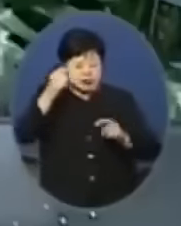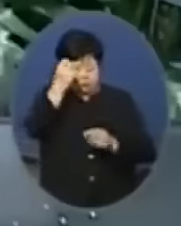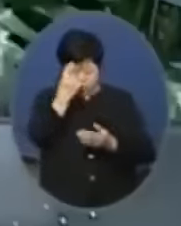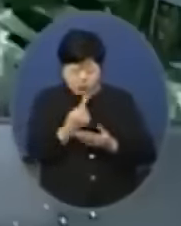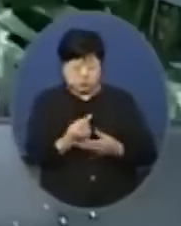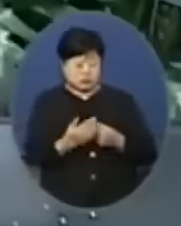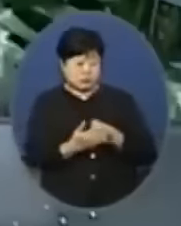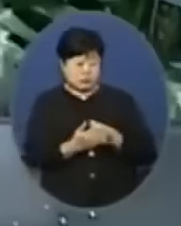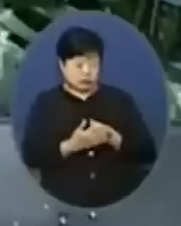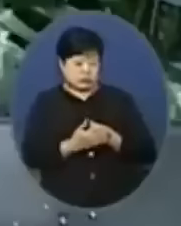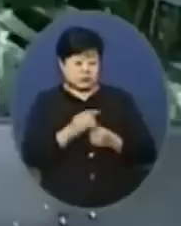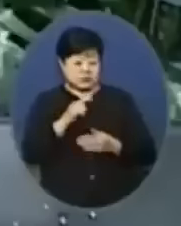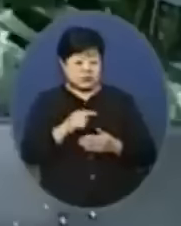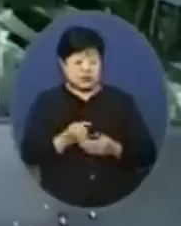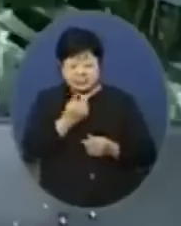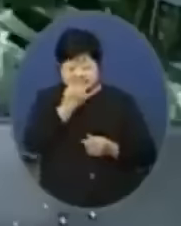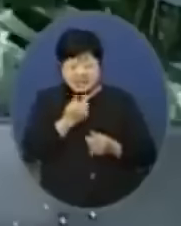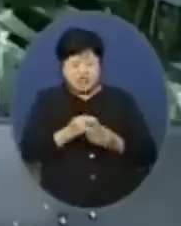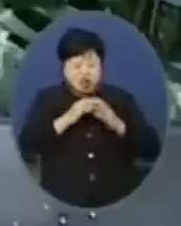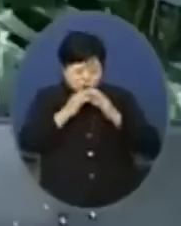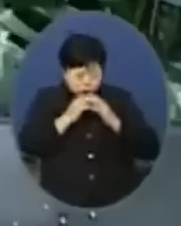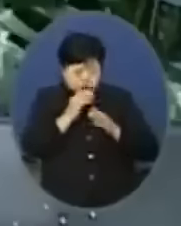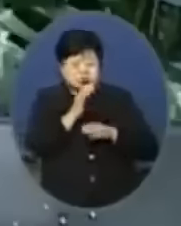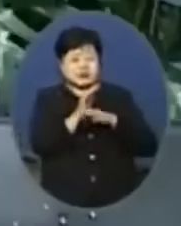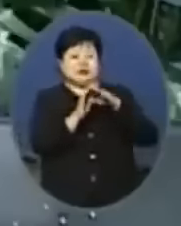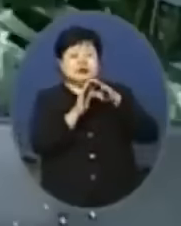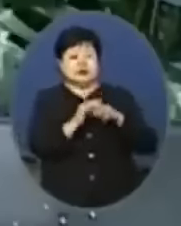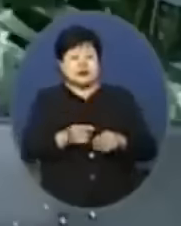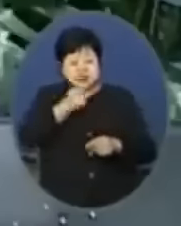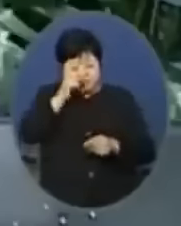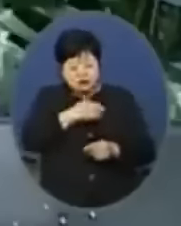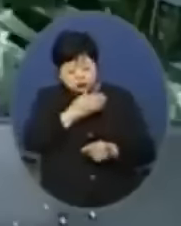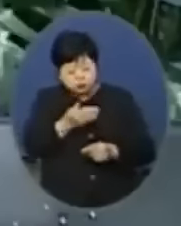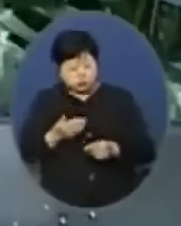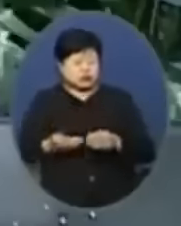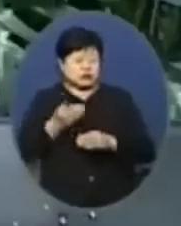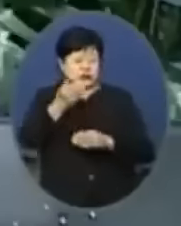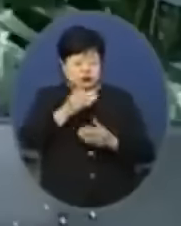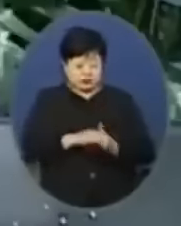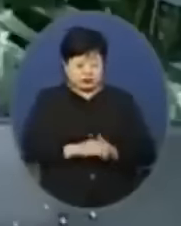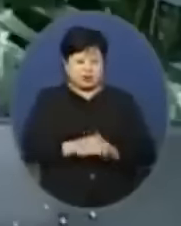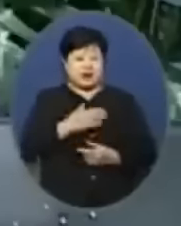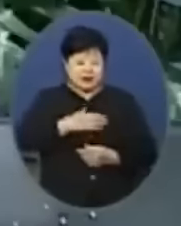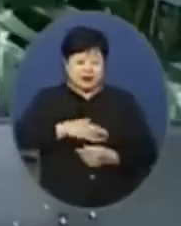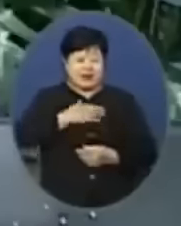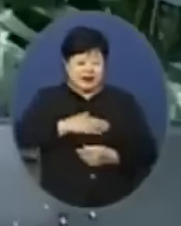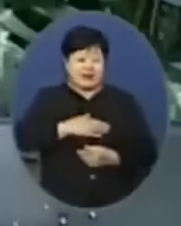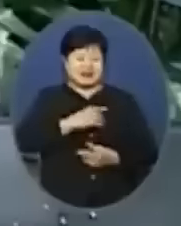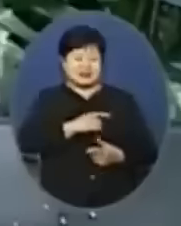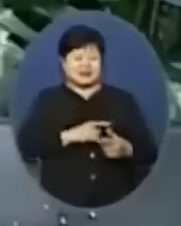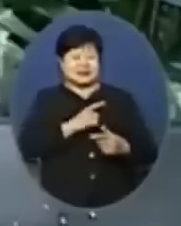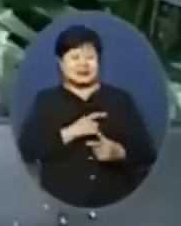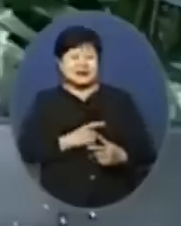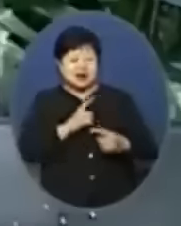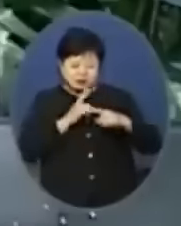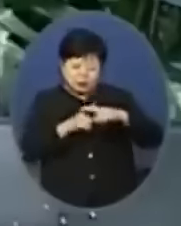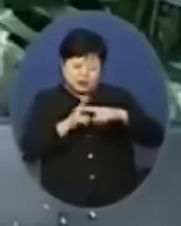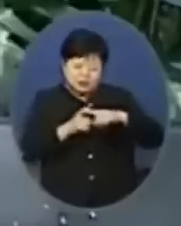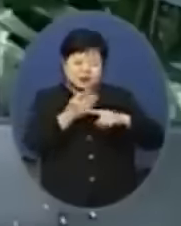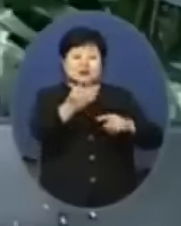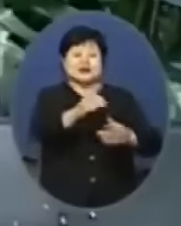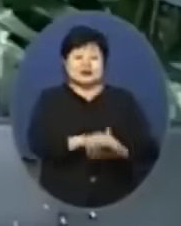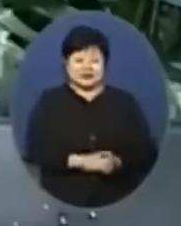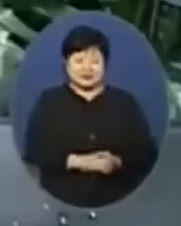오시오. 성령님 내 마음에 생기를 채워주십시오. 생수로 채워주십시오. 그러면 오냐 오냐 플러스 생수로 채워주시는